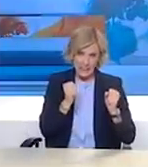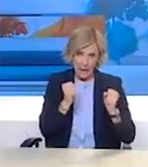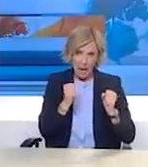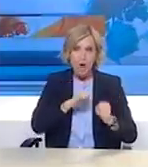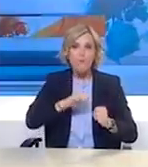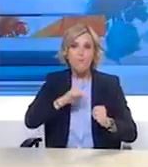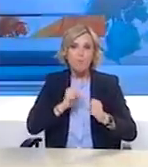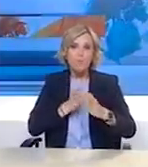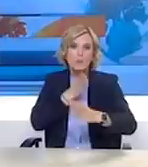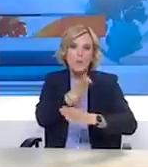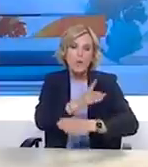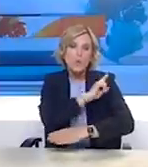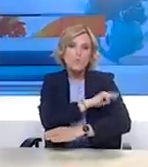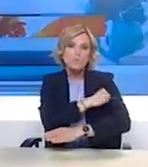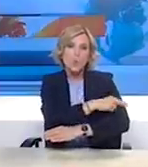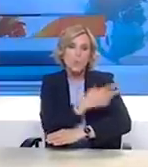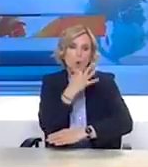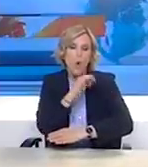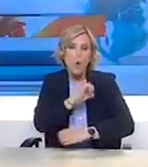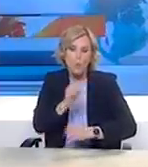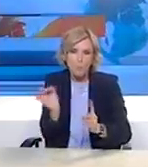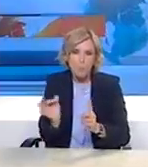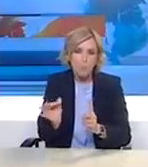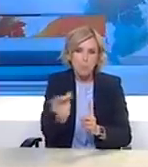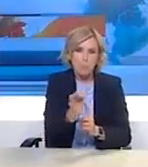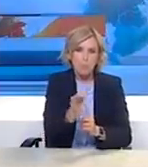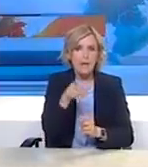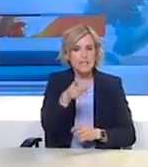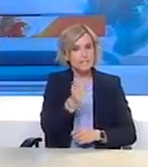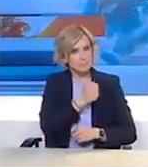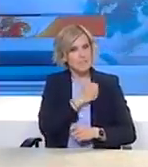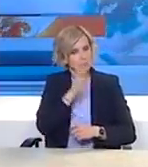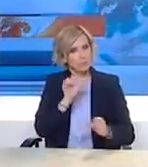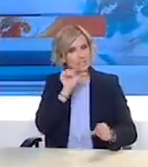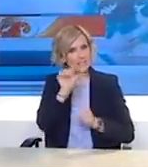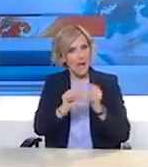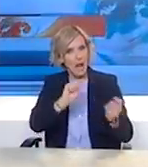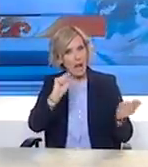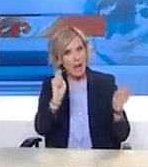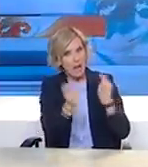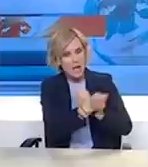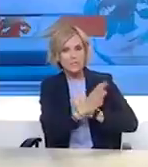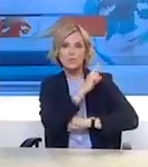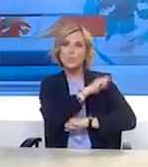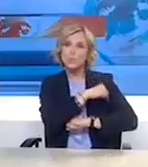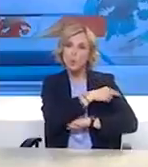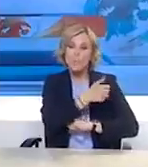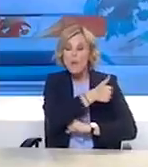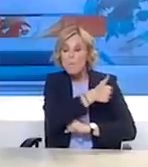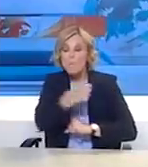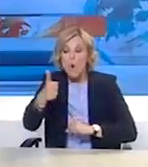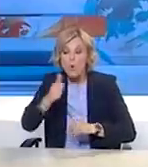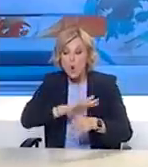ΕΣΥ. Υπάρχουν σκέψεις για μετατροπή κάποιων νοσοκομείων αποκλειστικά σε μονάδες COVID την επόμενη μέρα και των κέντρων υγείας σε